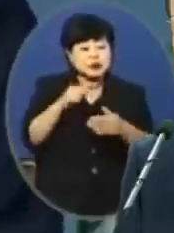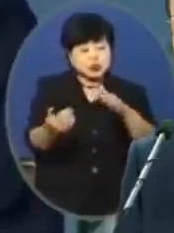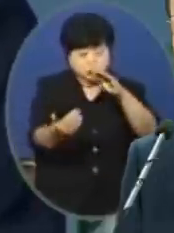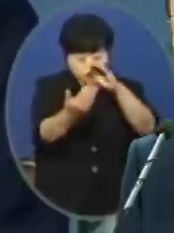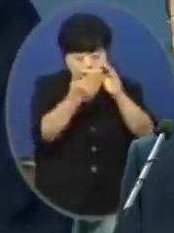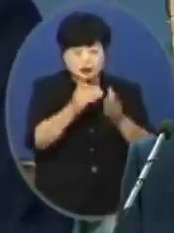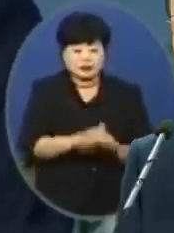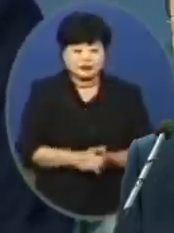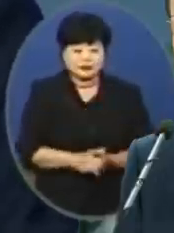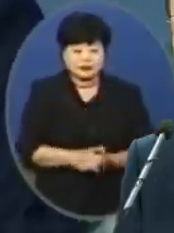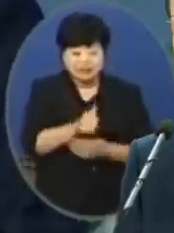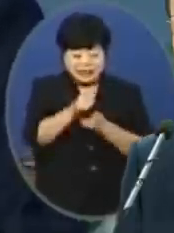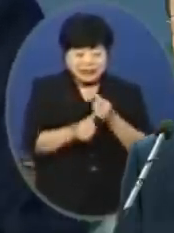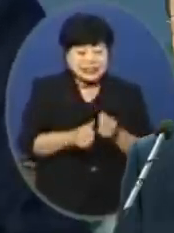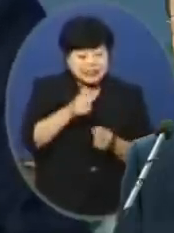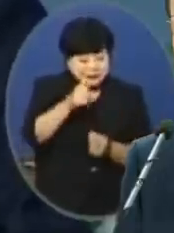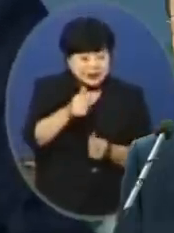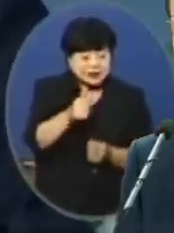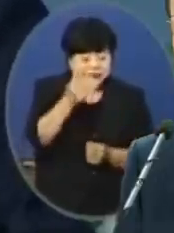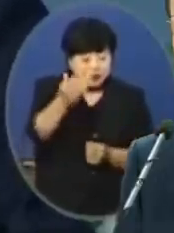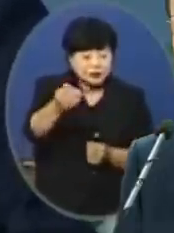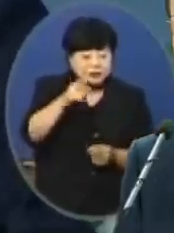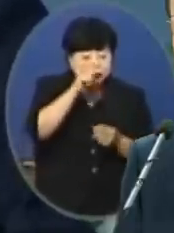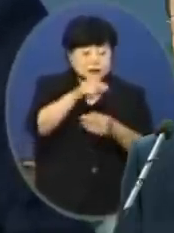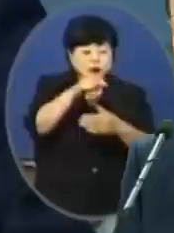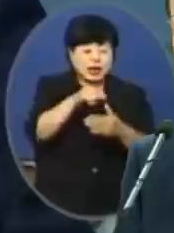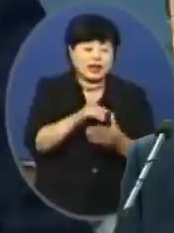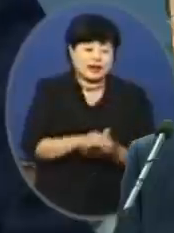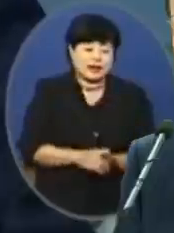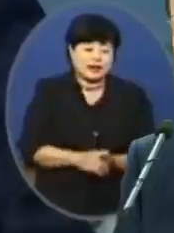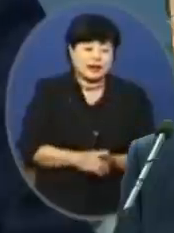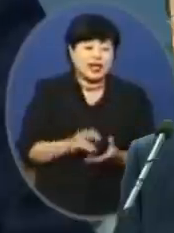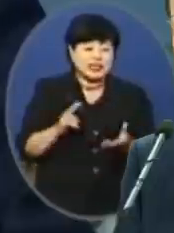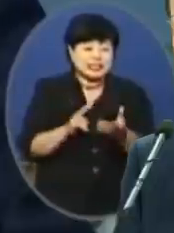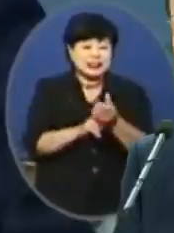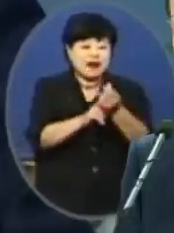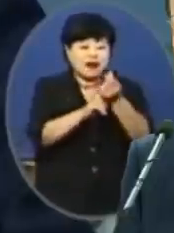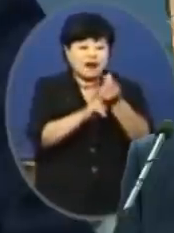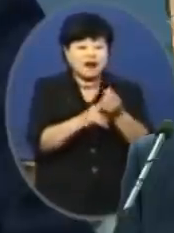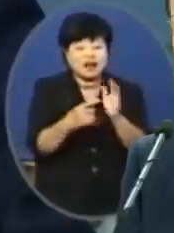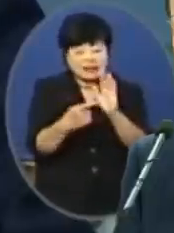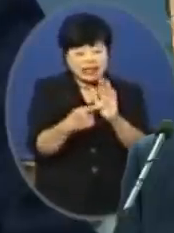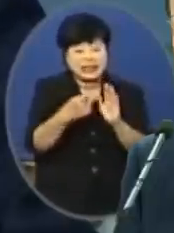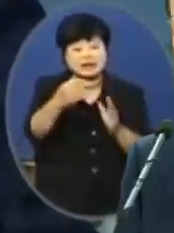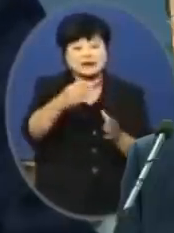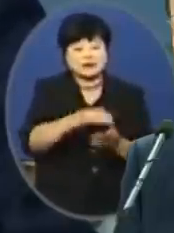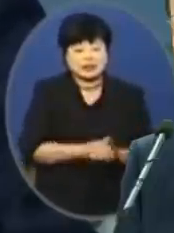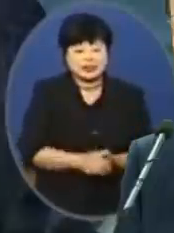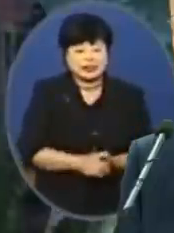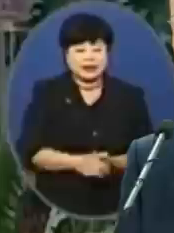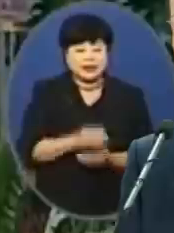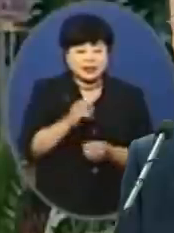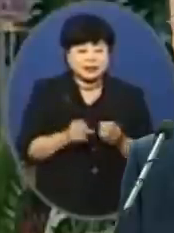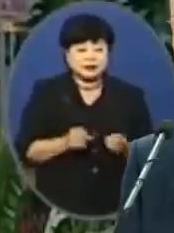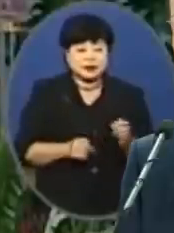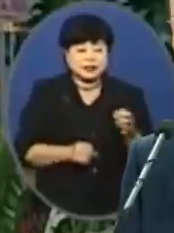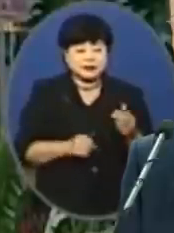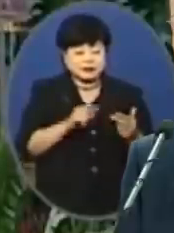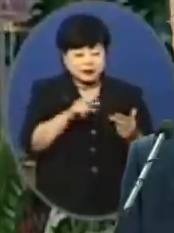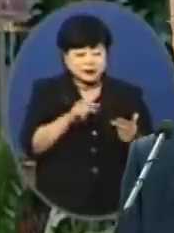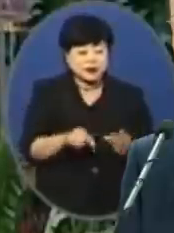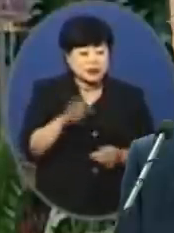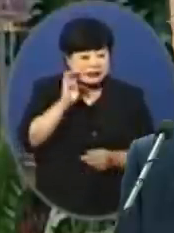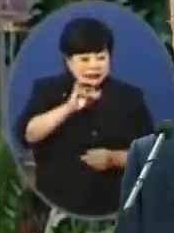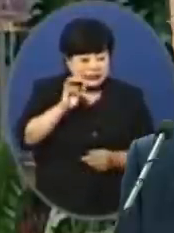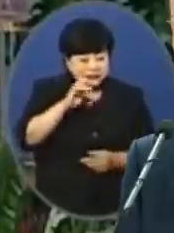이루어져요. 하나님이 여러분 생활 속에서 기적을 나타내는 것입니다. 시편 37편 4절도